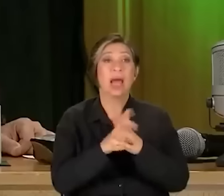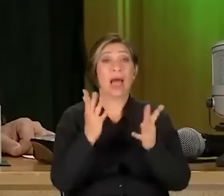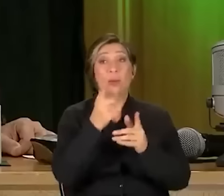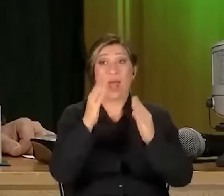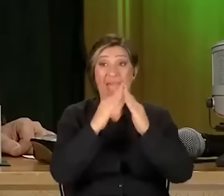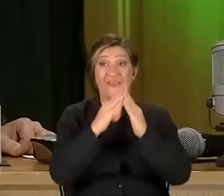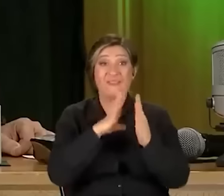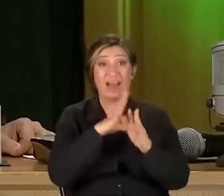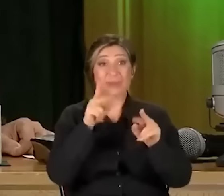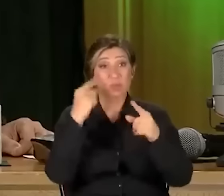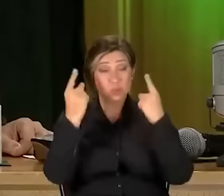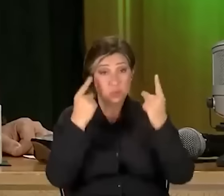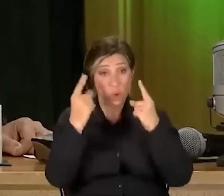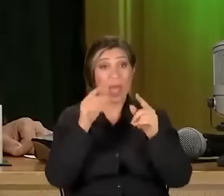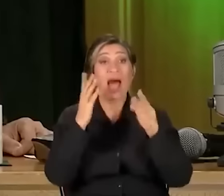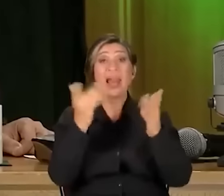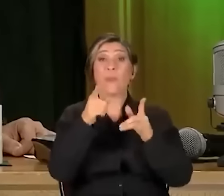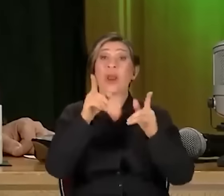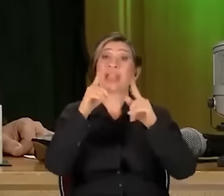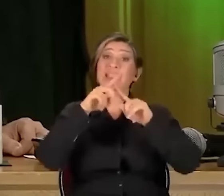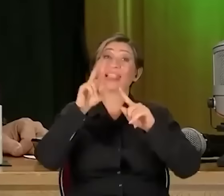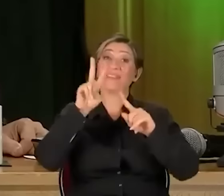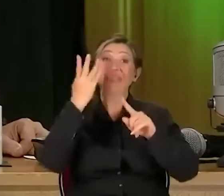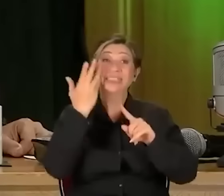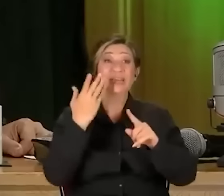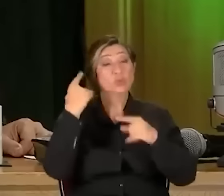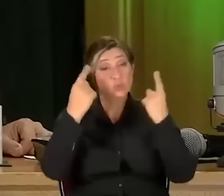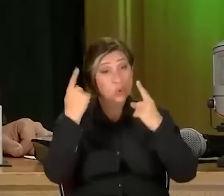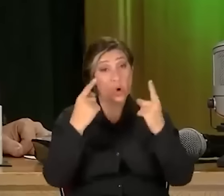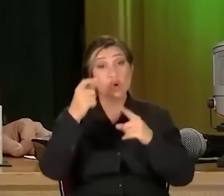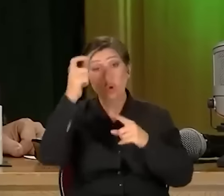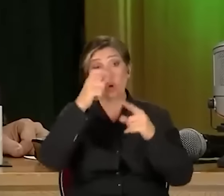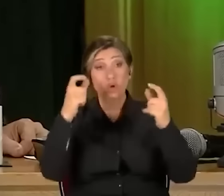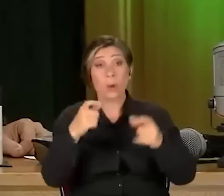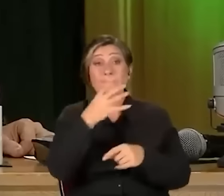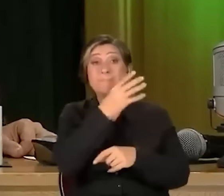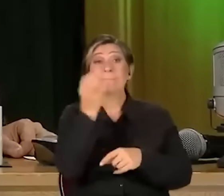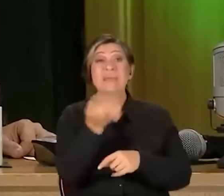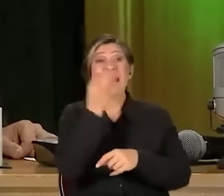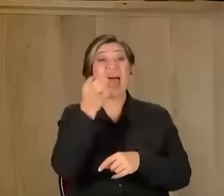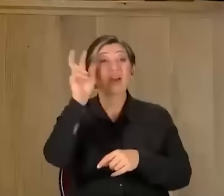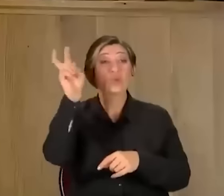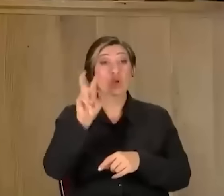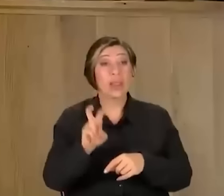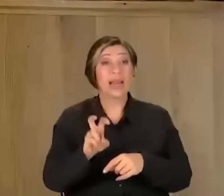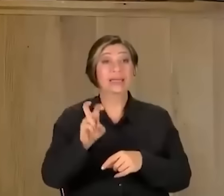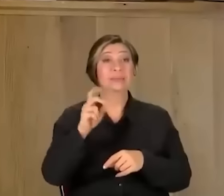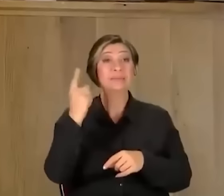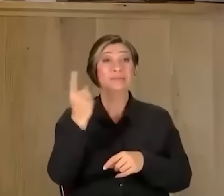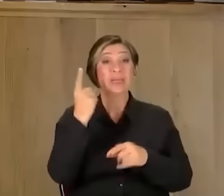ev varsayılıyor, hala böyle televizyon izlendiği varsayılıyor ve Türkiye'de milyar dolarlık